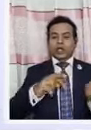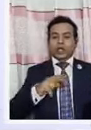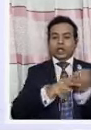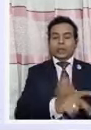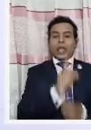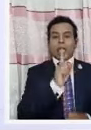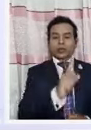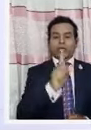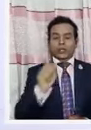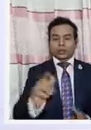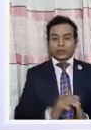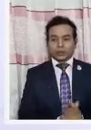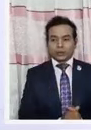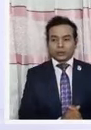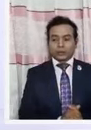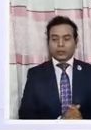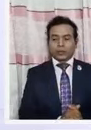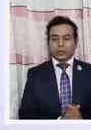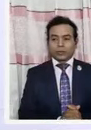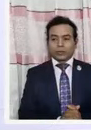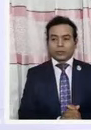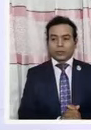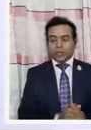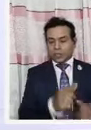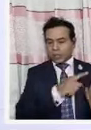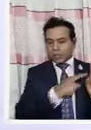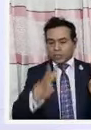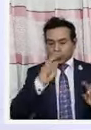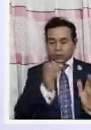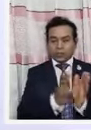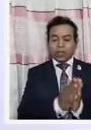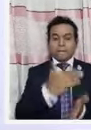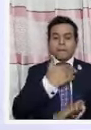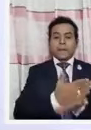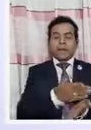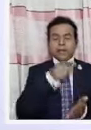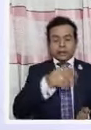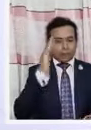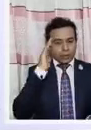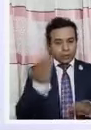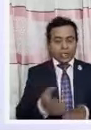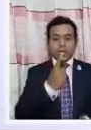2 জন, চট্টগ্রামে 8 জন, ময়মনসিংহ এবং রংপুর বিভাগে 1 জন করে।